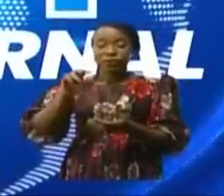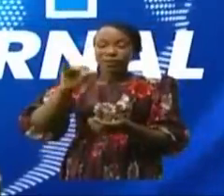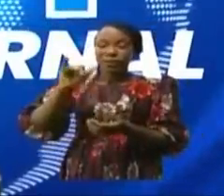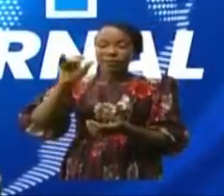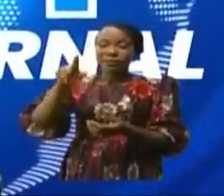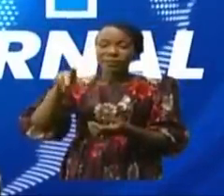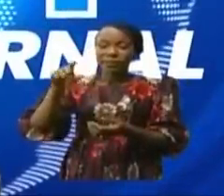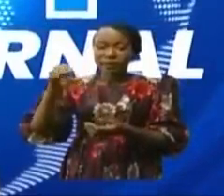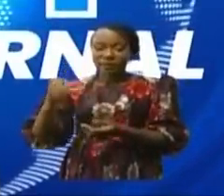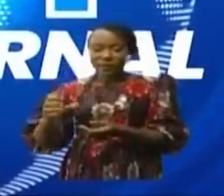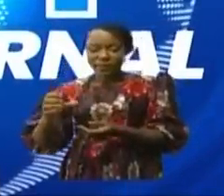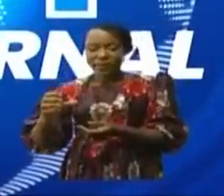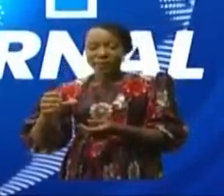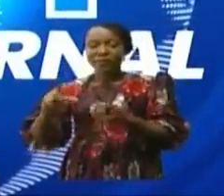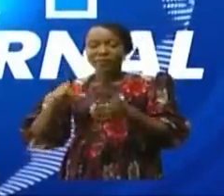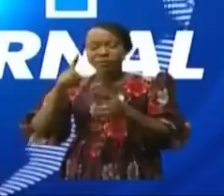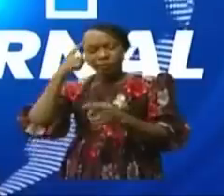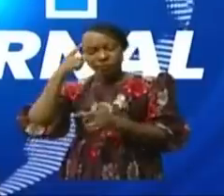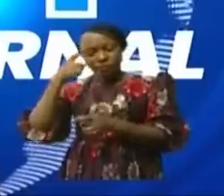voies aboutir.